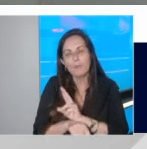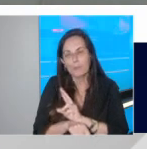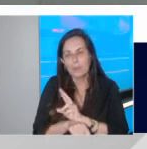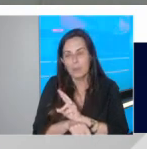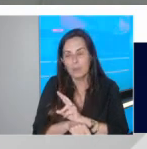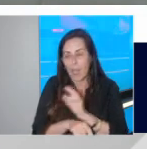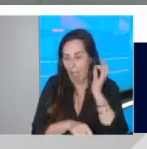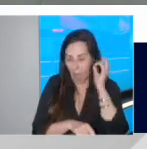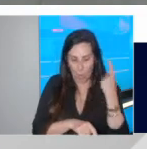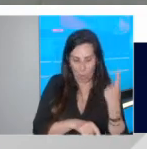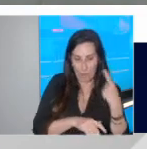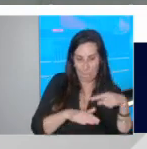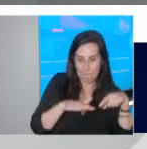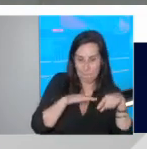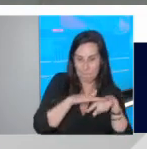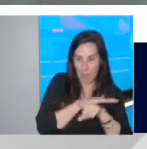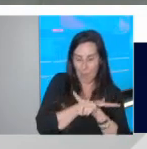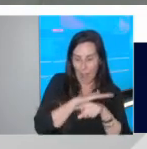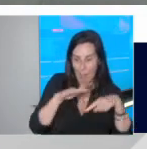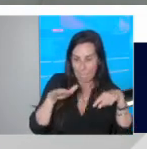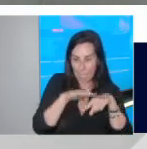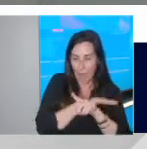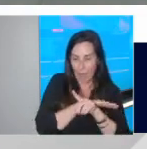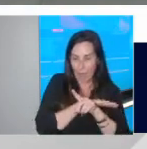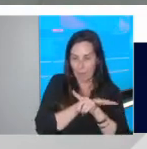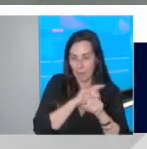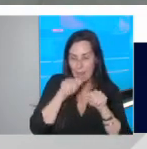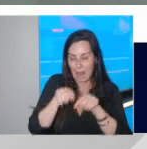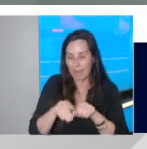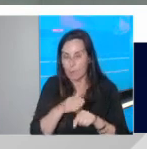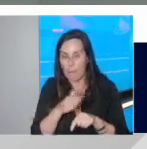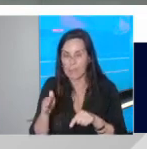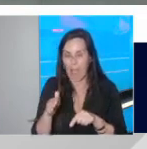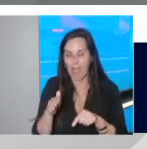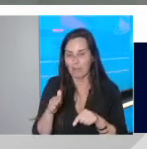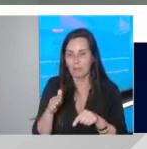וסופיה שברחה מפלוטבה לכיוון מזרח,